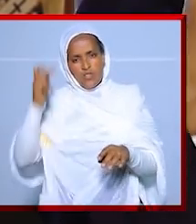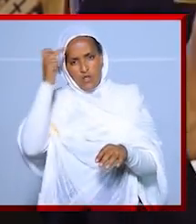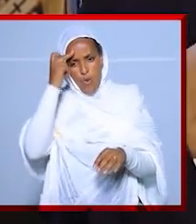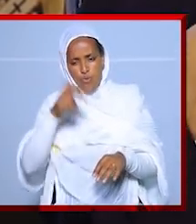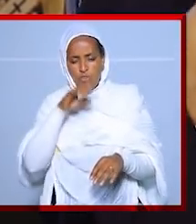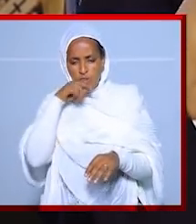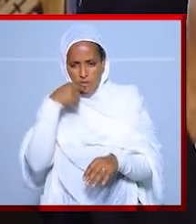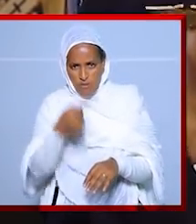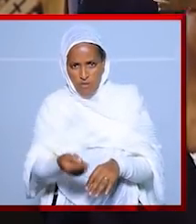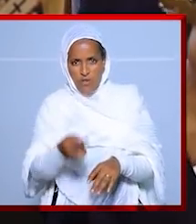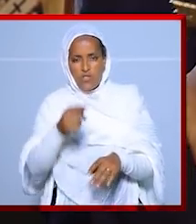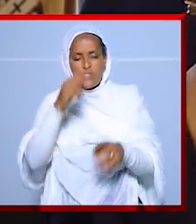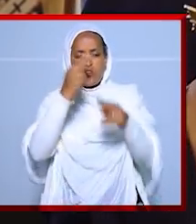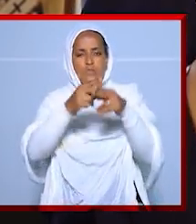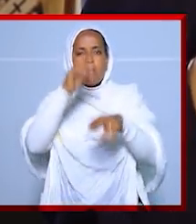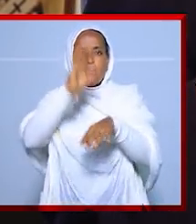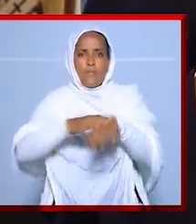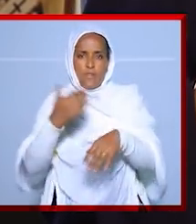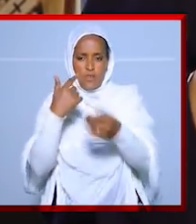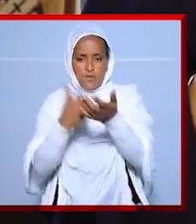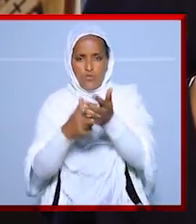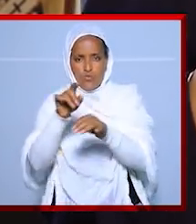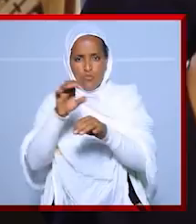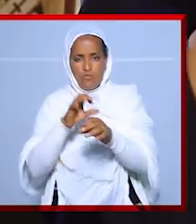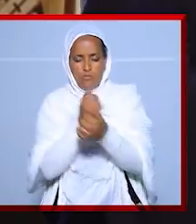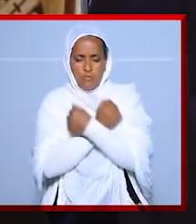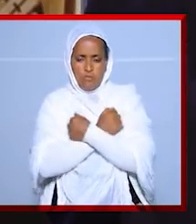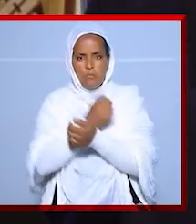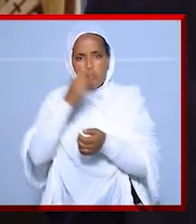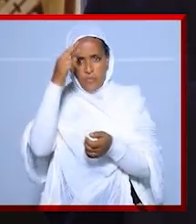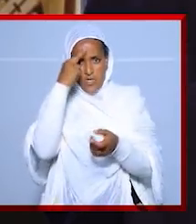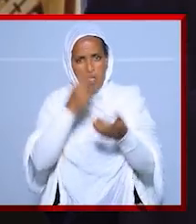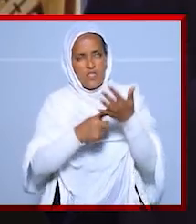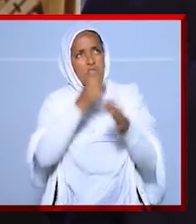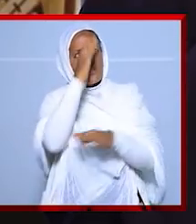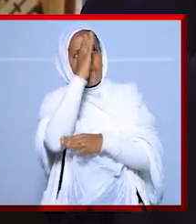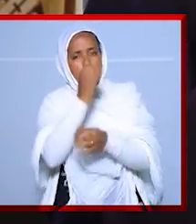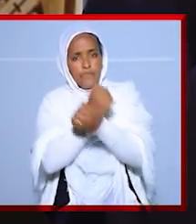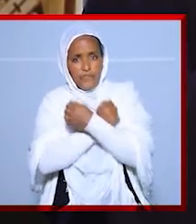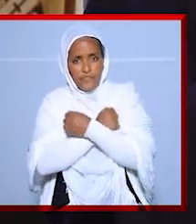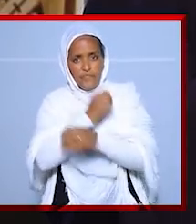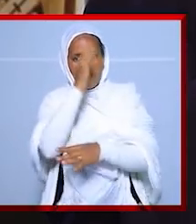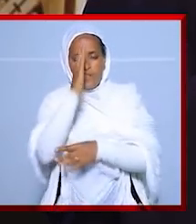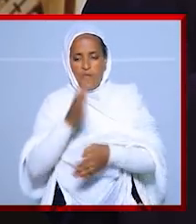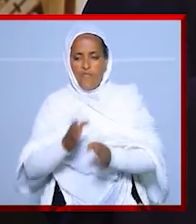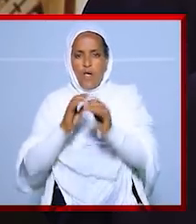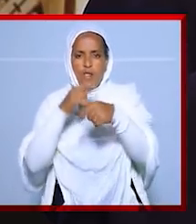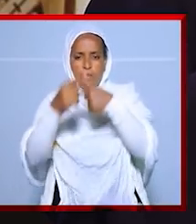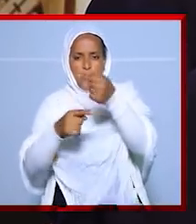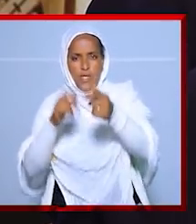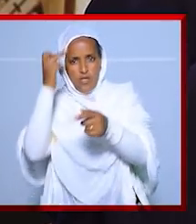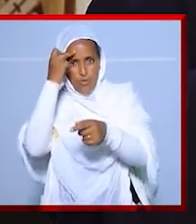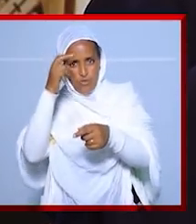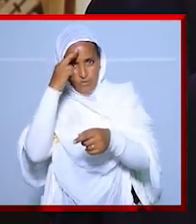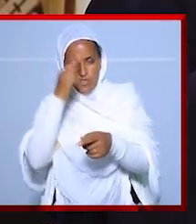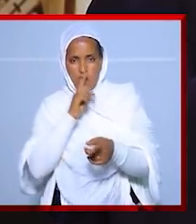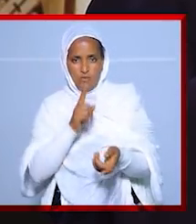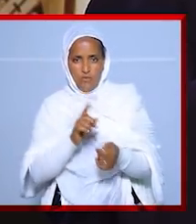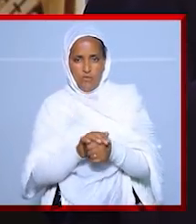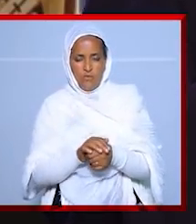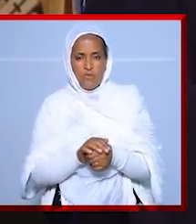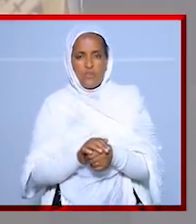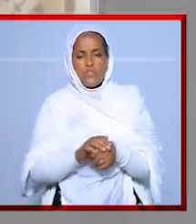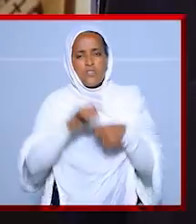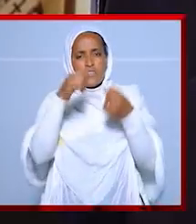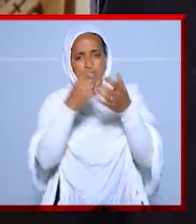ንጉሳችን ዳዊት እያሉ በዳዊት ስም ሁሉ ይጠሩ ነበረ። እሱን ከመውደዳቸው የተነሳ እግዚአብሔርን የሚወድ በእግዚአብሔር ፈቃድ የሚሄድ ስለነበረ ማለት